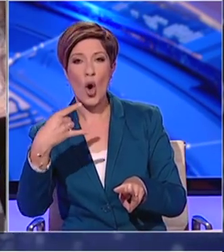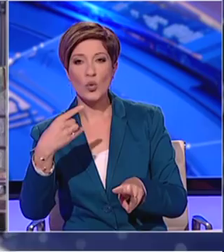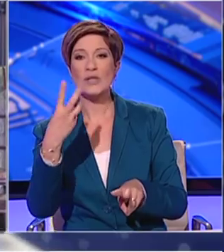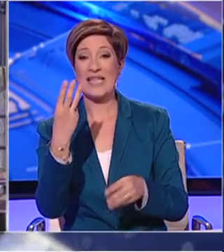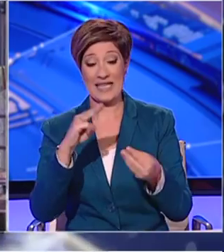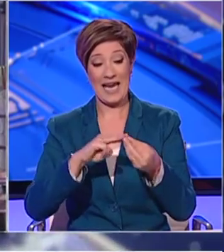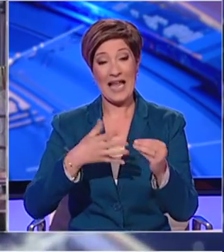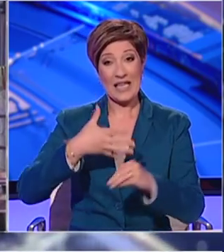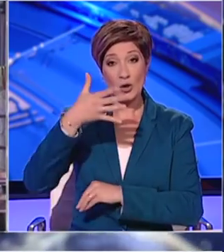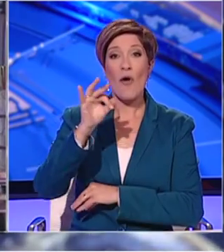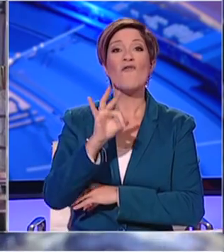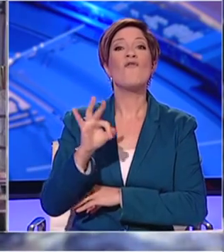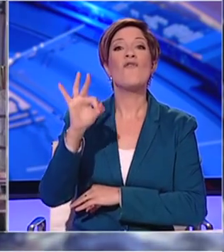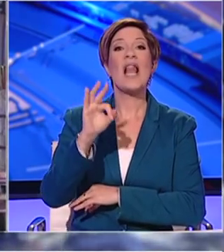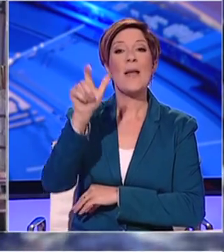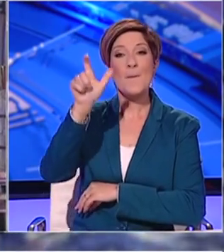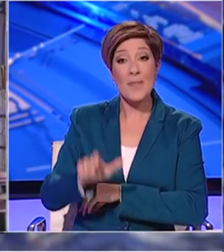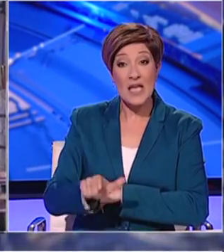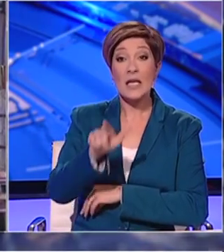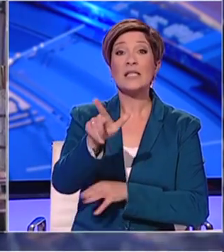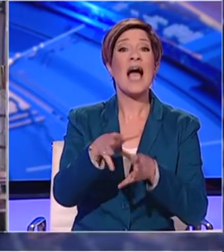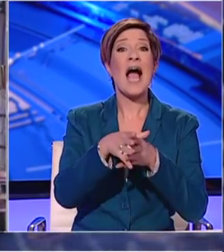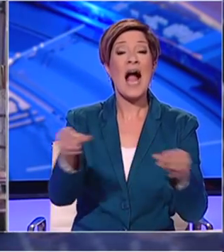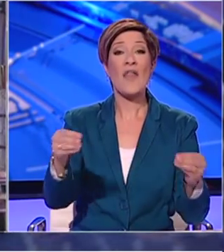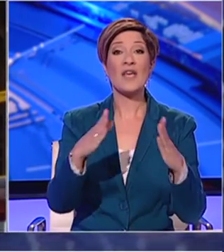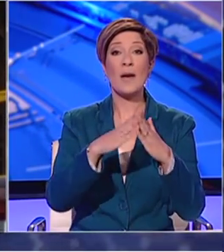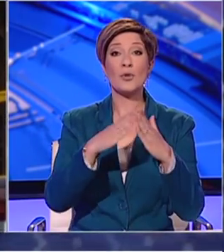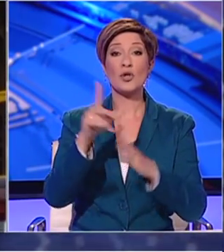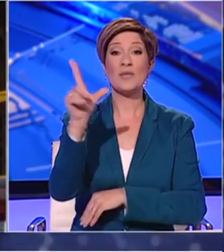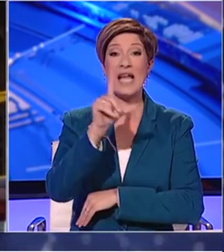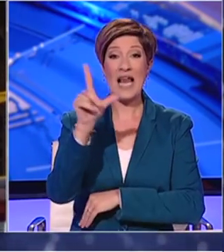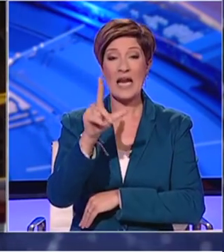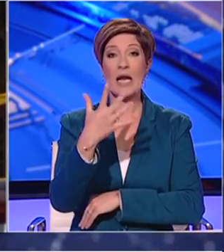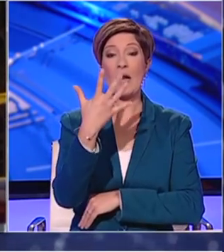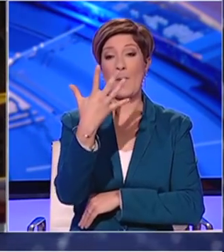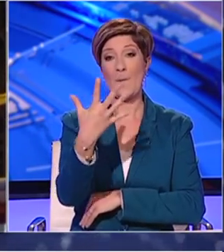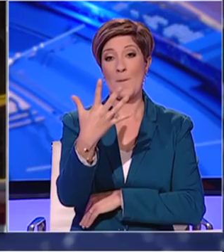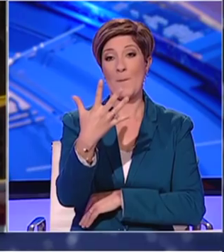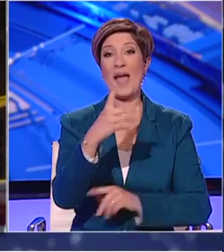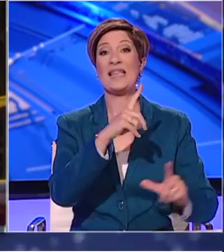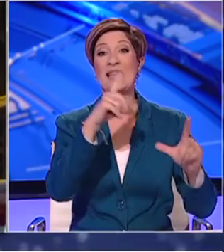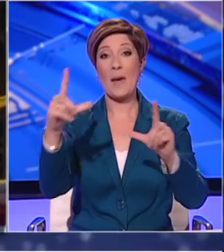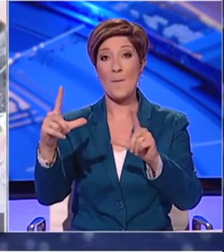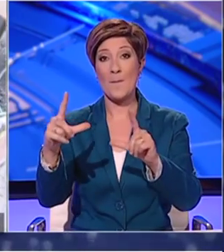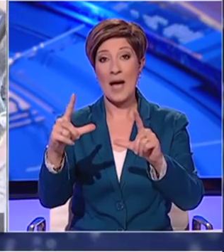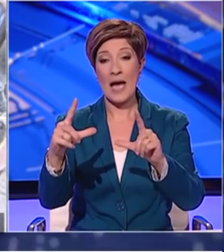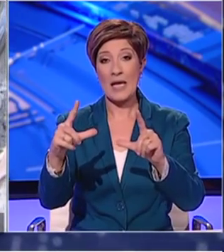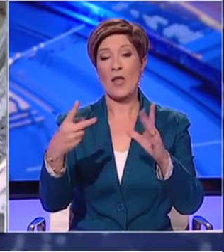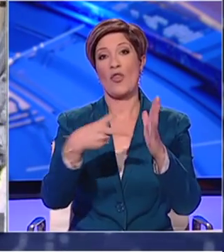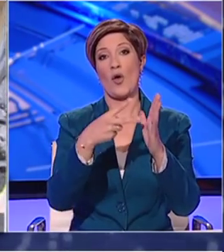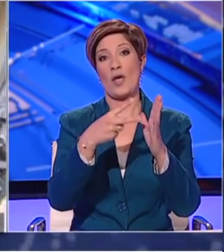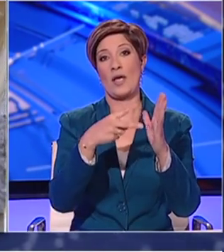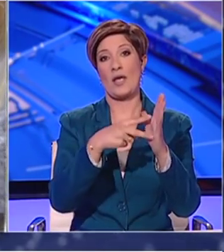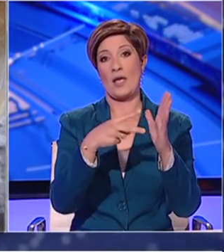οποία έχει δηλωθεί ως ελλείπουσα από την οικία της στη Λάρνακα στις 5 περασμένου Μαΐου, δηλαδή το